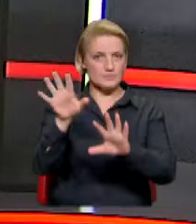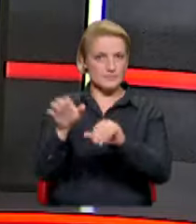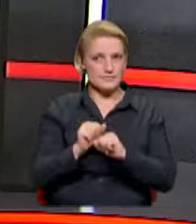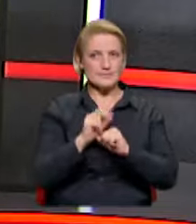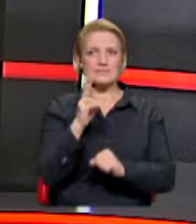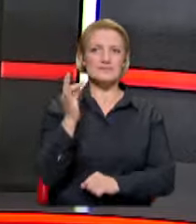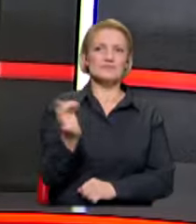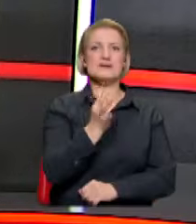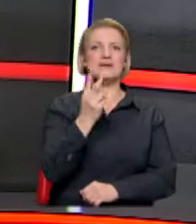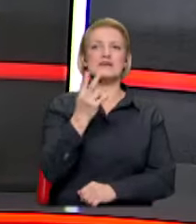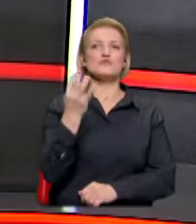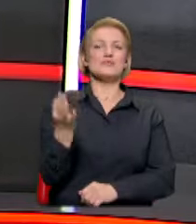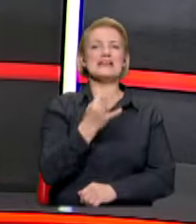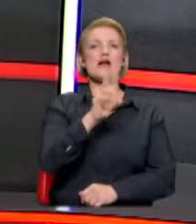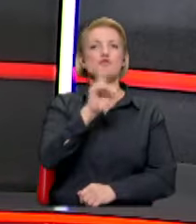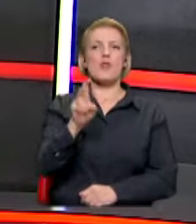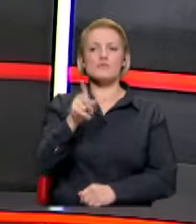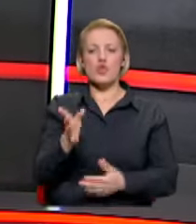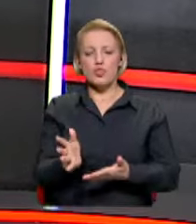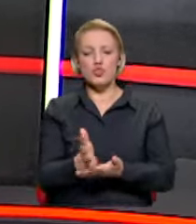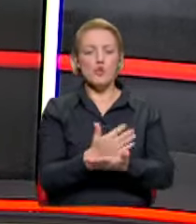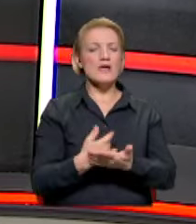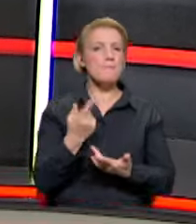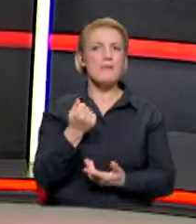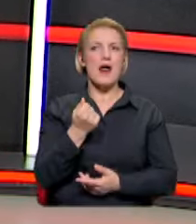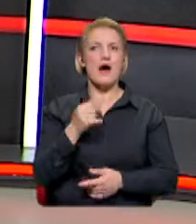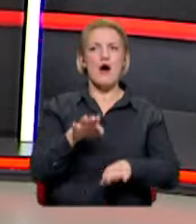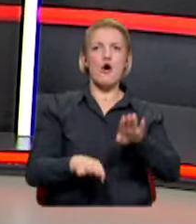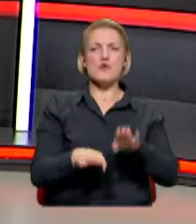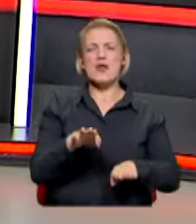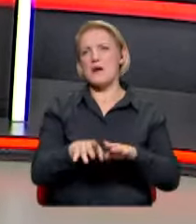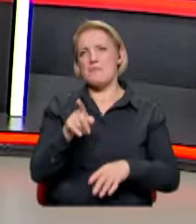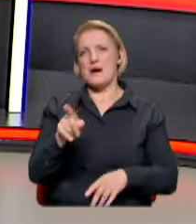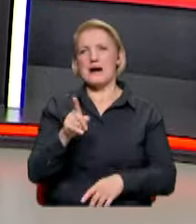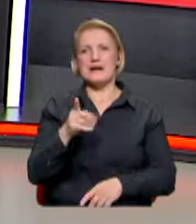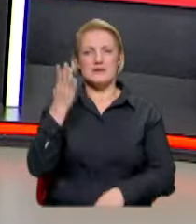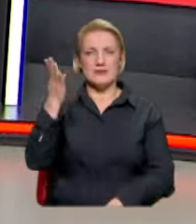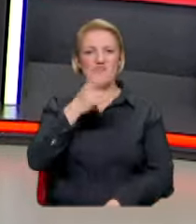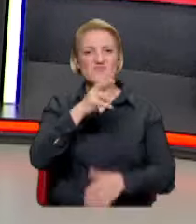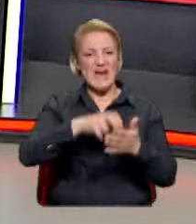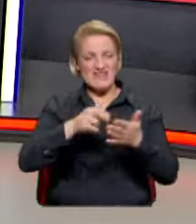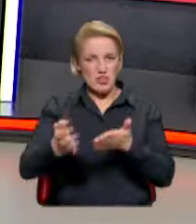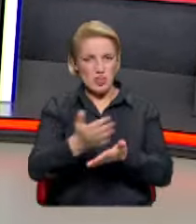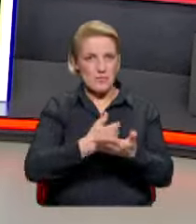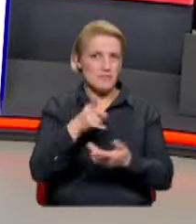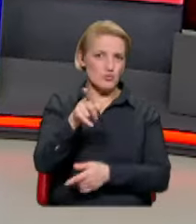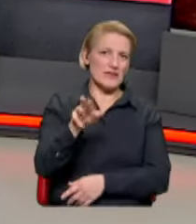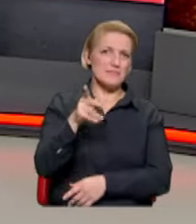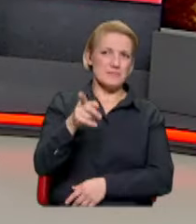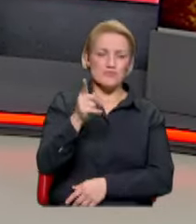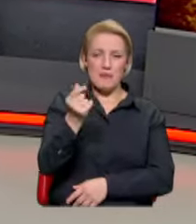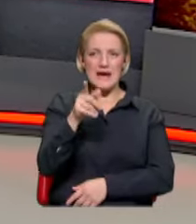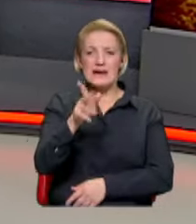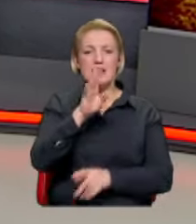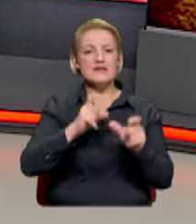ya 2,5 milyar dol da o şimdi buradan toplanacak para da aşağı yukarı bu kadar bu Deli Dumrul vergileriyle nerede